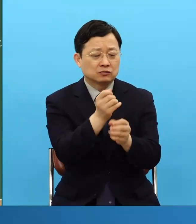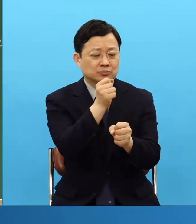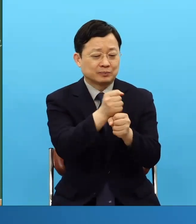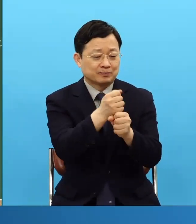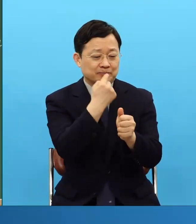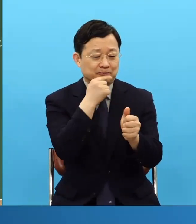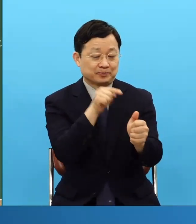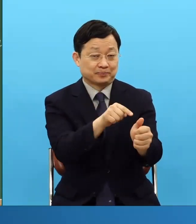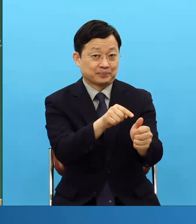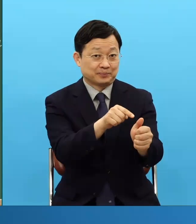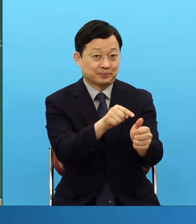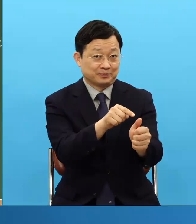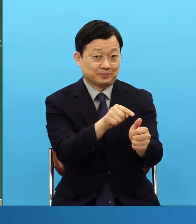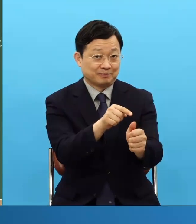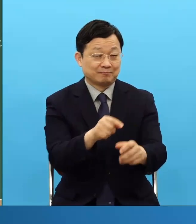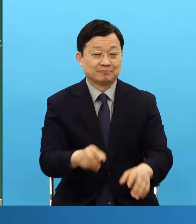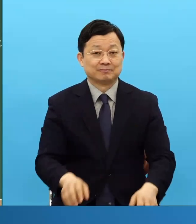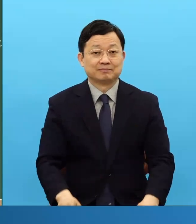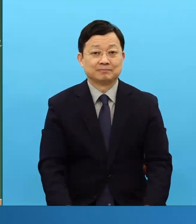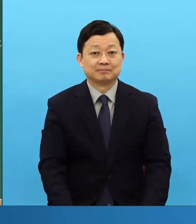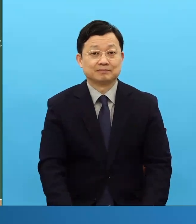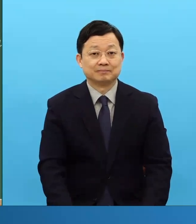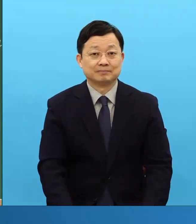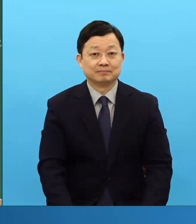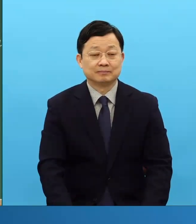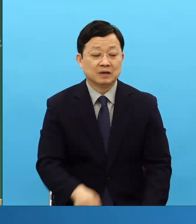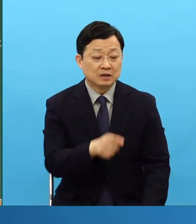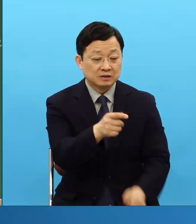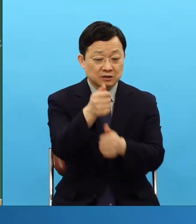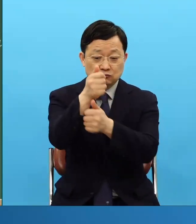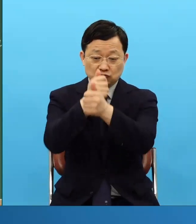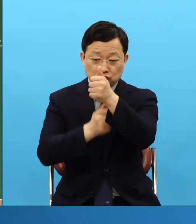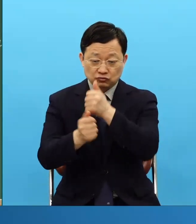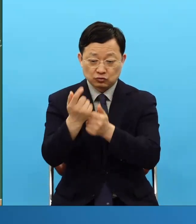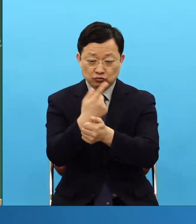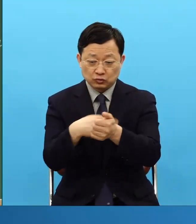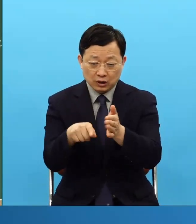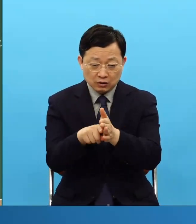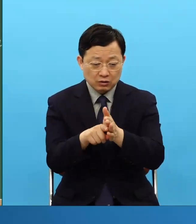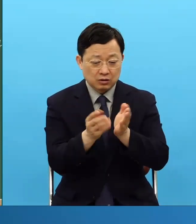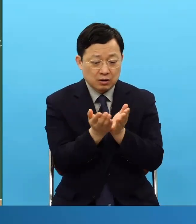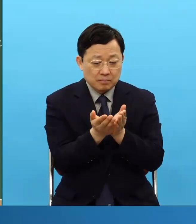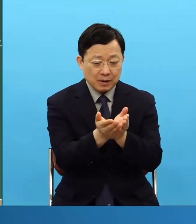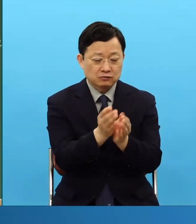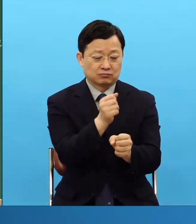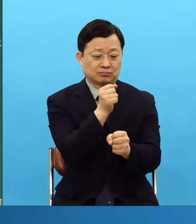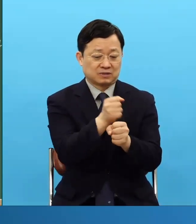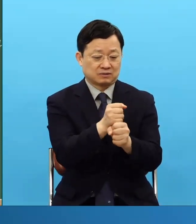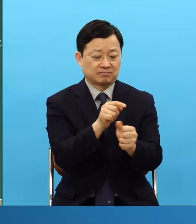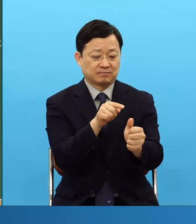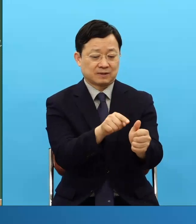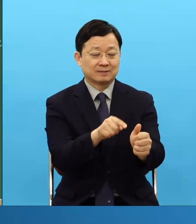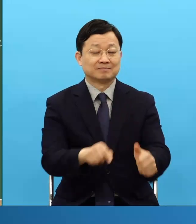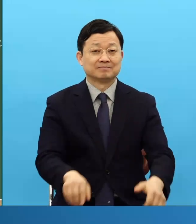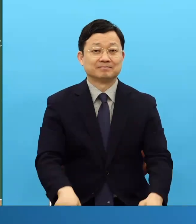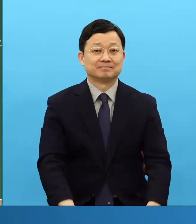an ark for yourself 네 후손 위해서 방주를 만들어라. and build it for your children